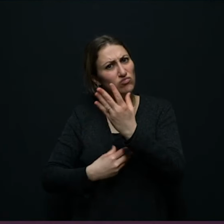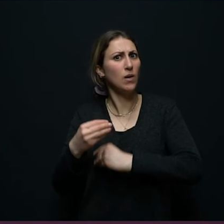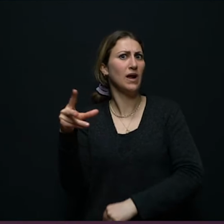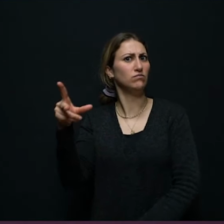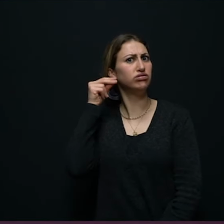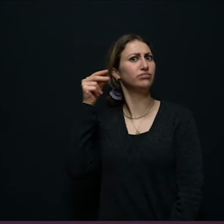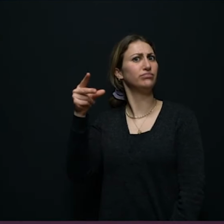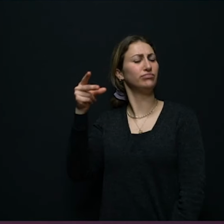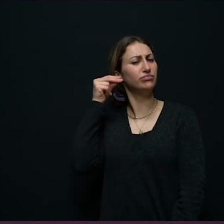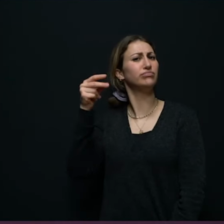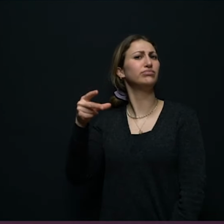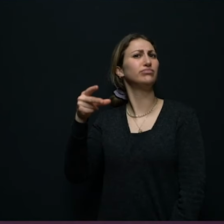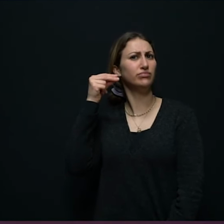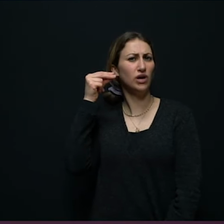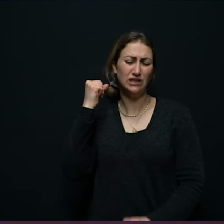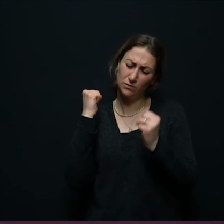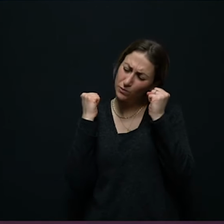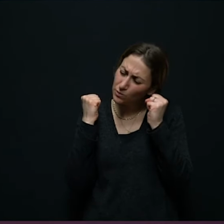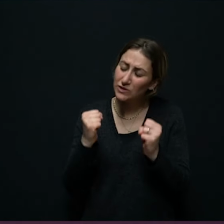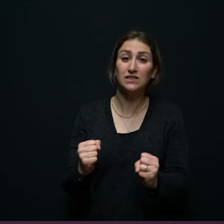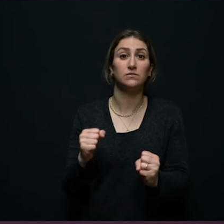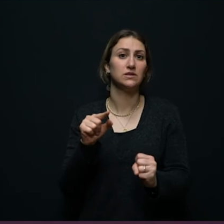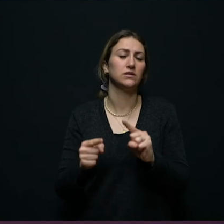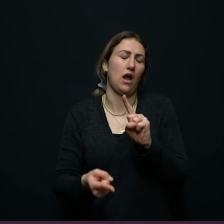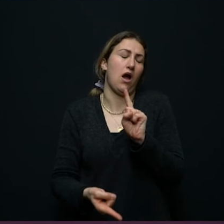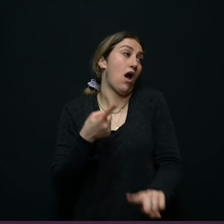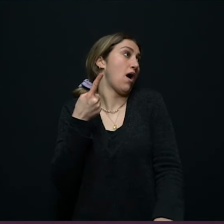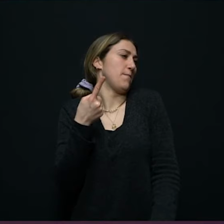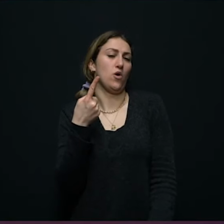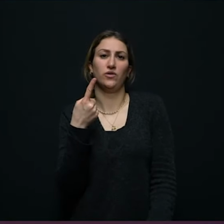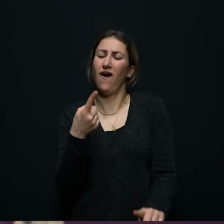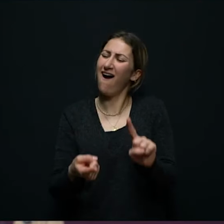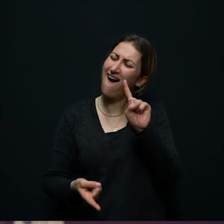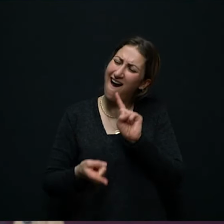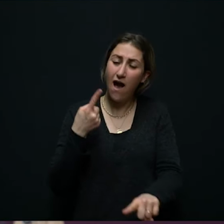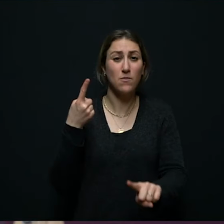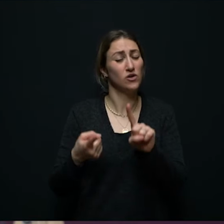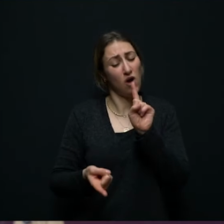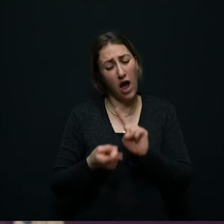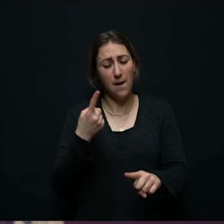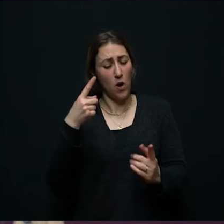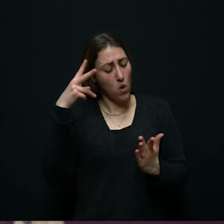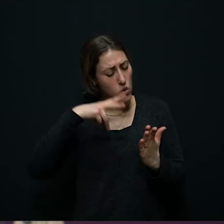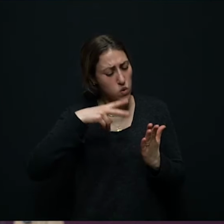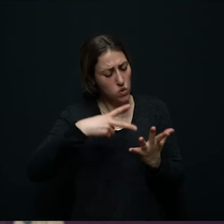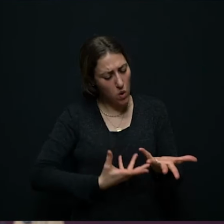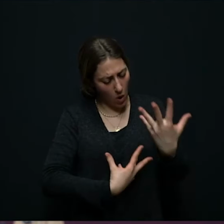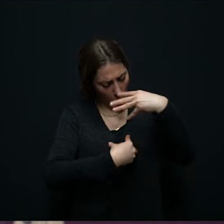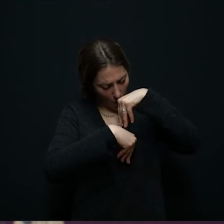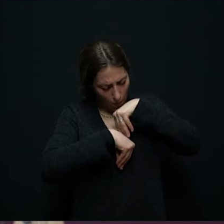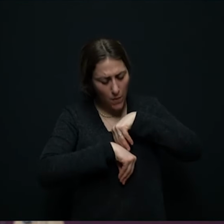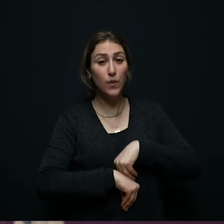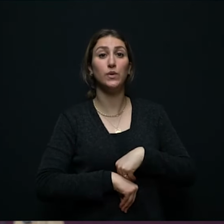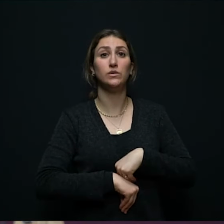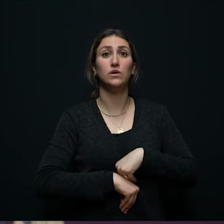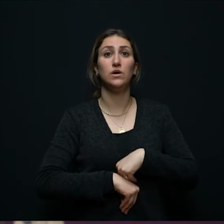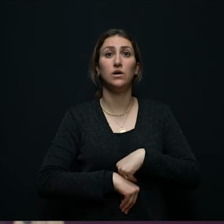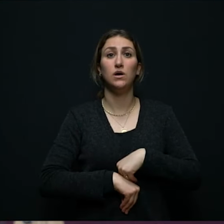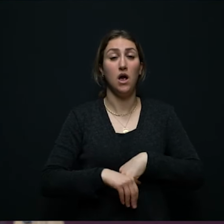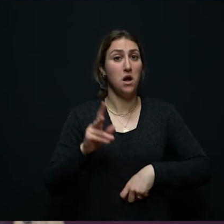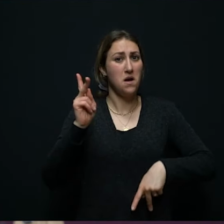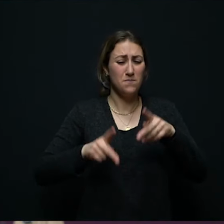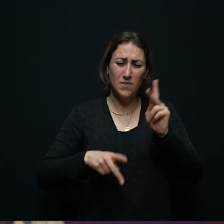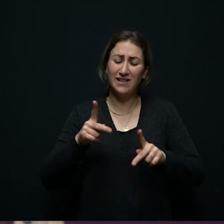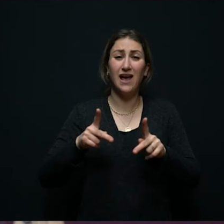moins mais surtout medic et là je préfère que vous écoutiez en boucle le même verser toute une journée que vous